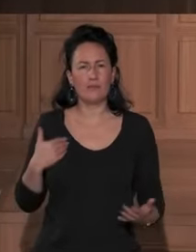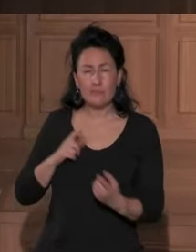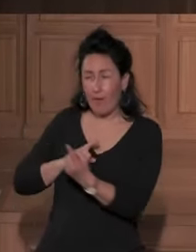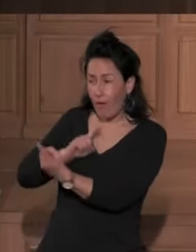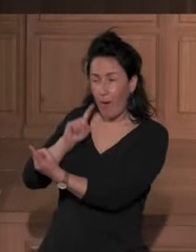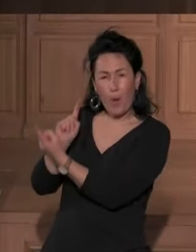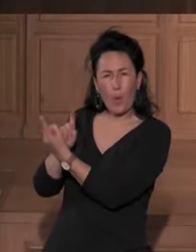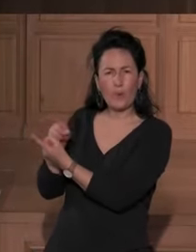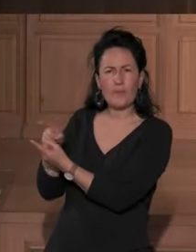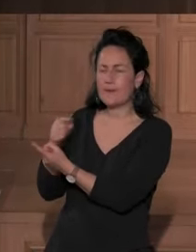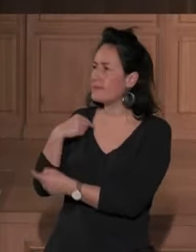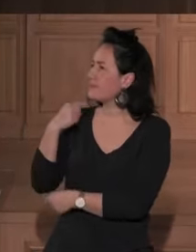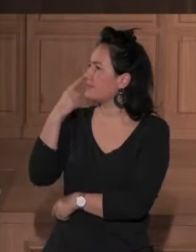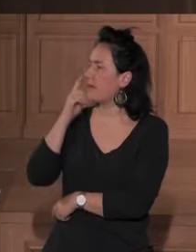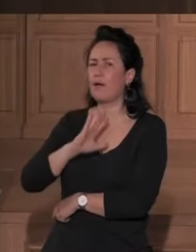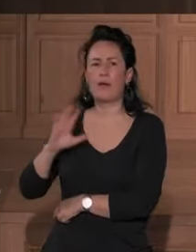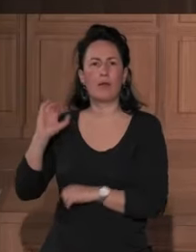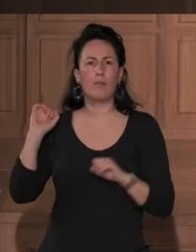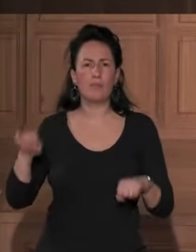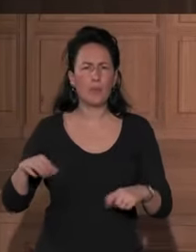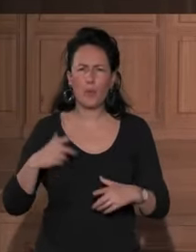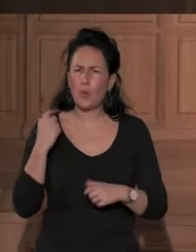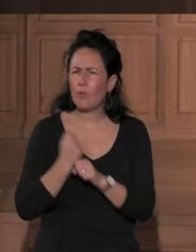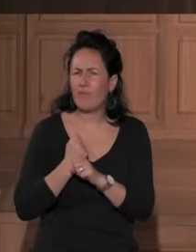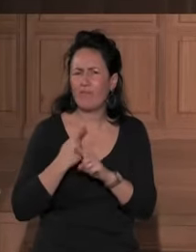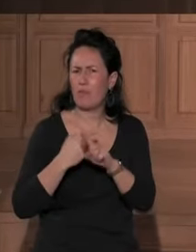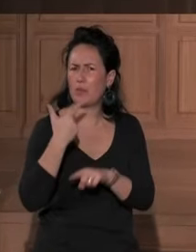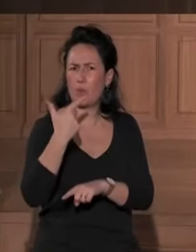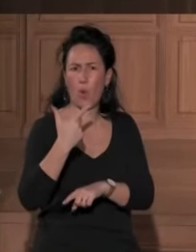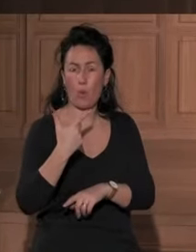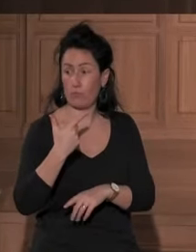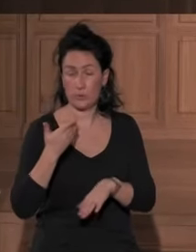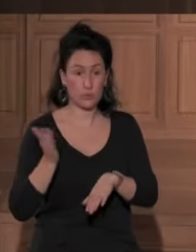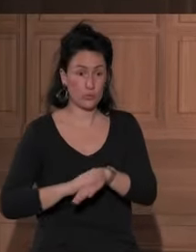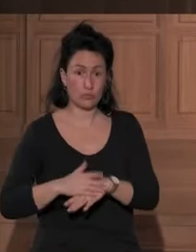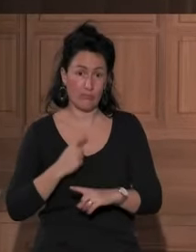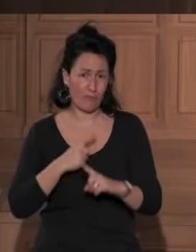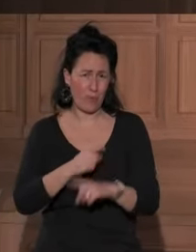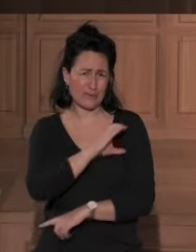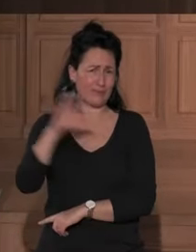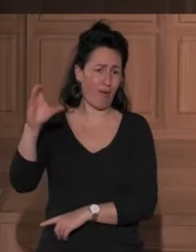dit, on va multiplier les choses par deux, d'abord. Mais on les a multipliées par 100, au final.